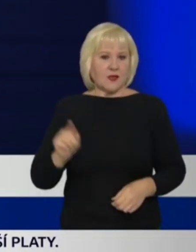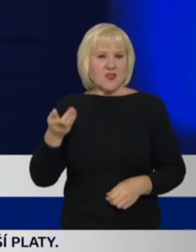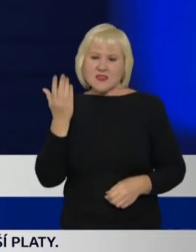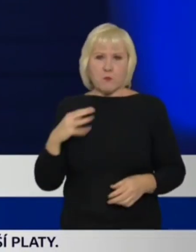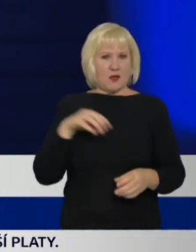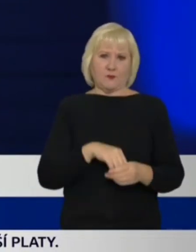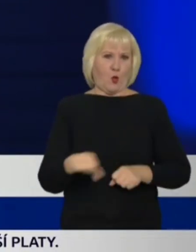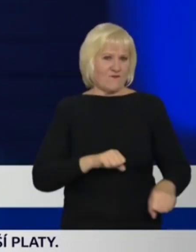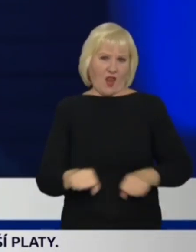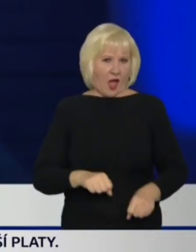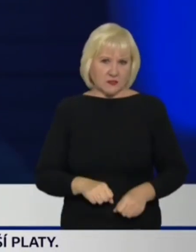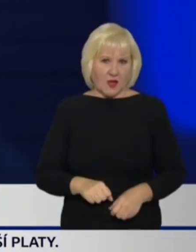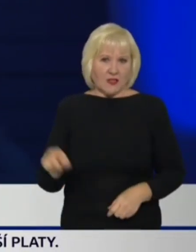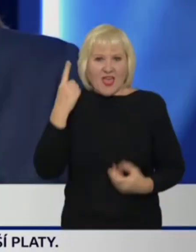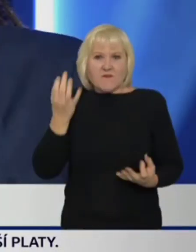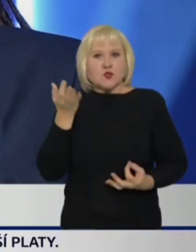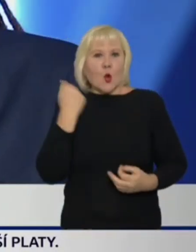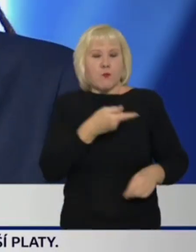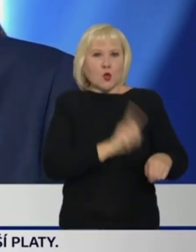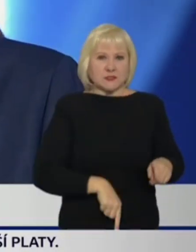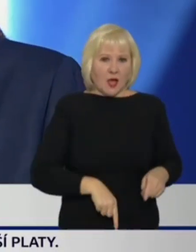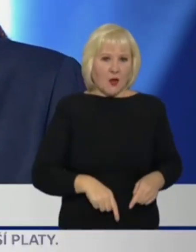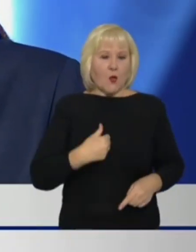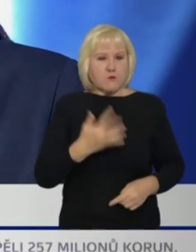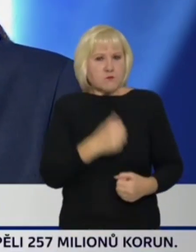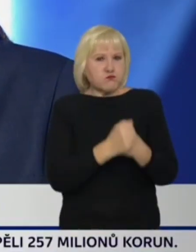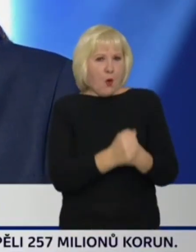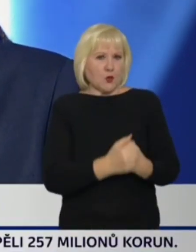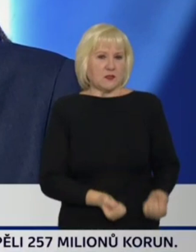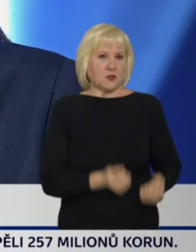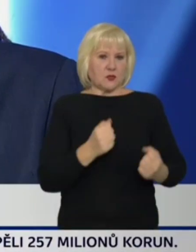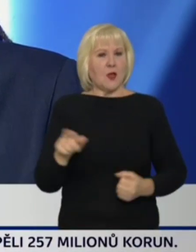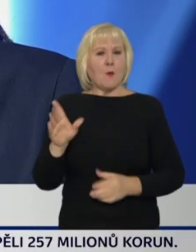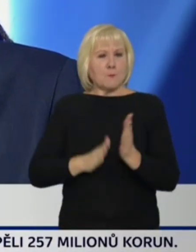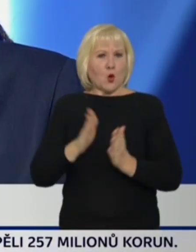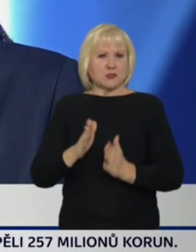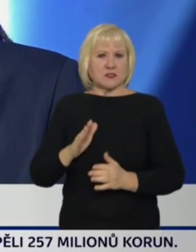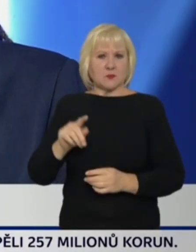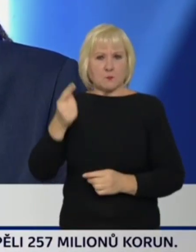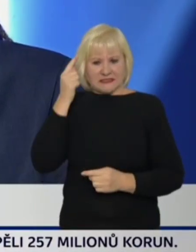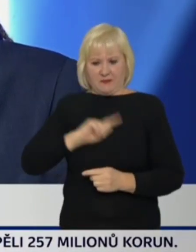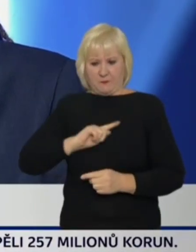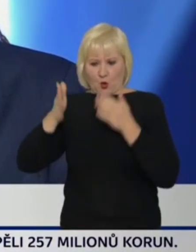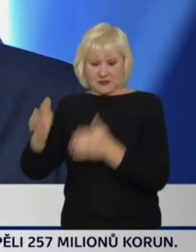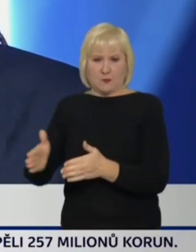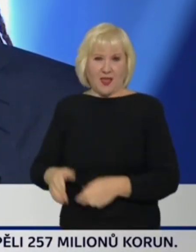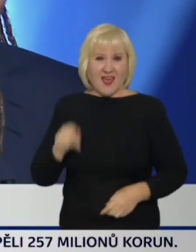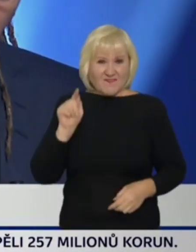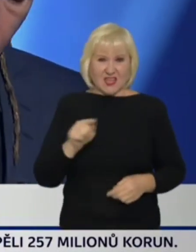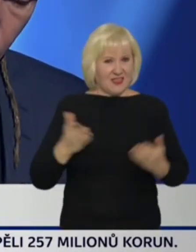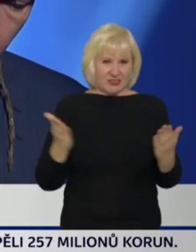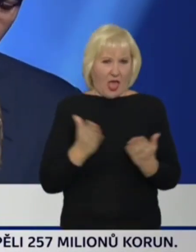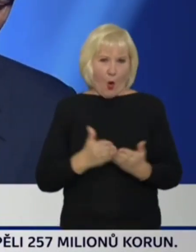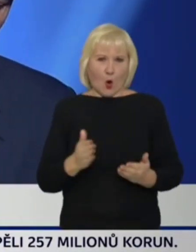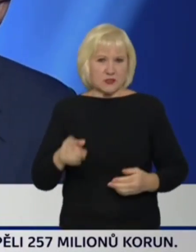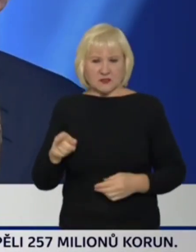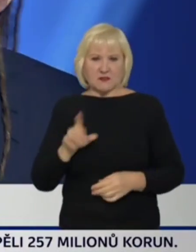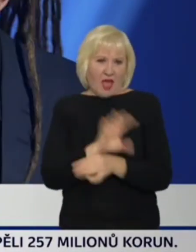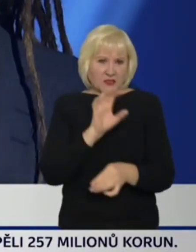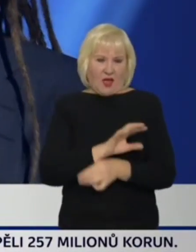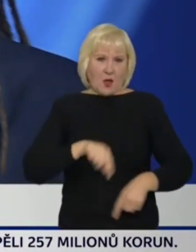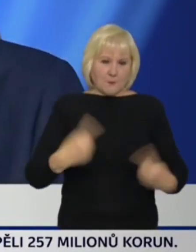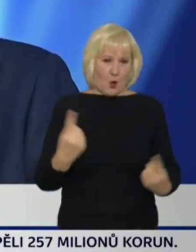nebyl. Vy nevíte, co se dělo, s čím my jsme tam bojovali. Takže hleďte si svého. Vy jste ten poslední, který by tady měl někomu